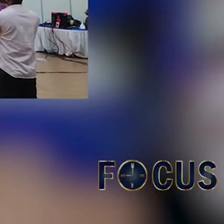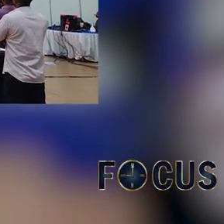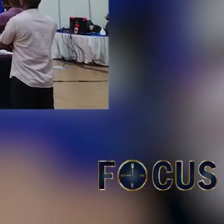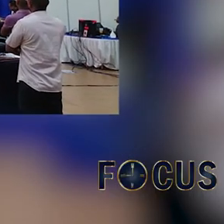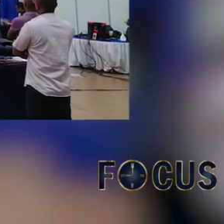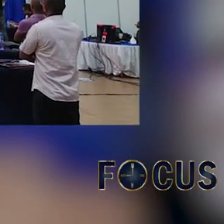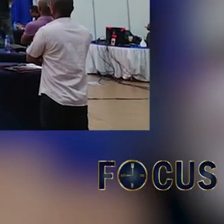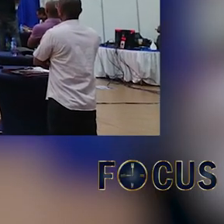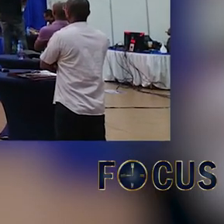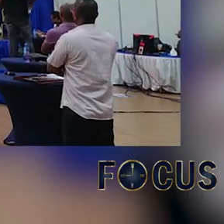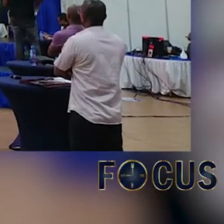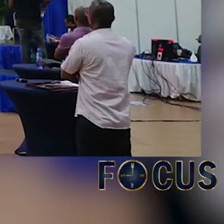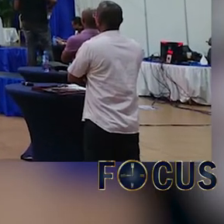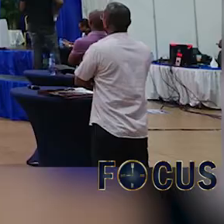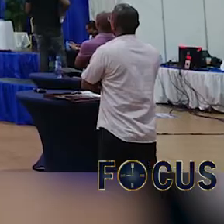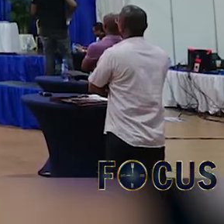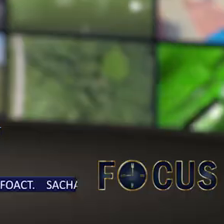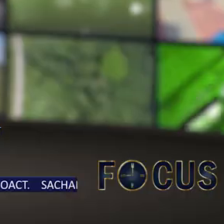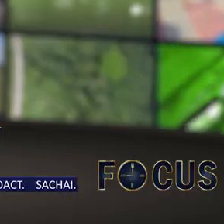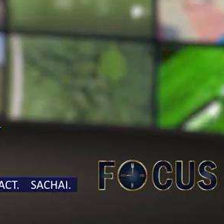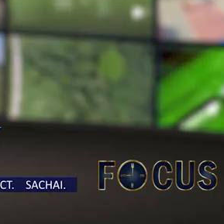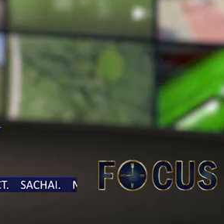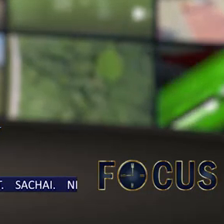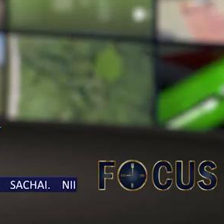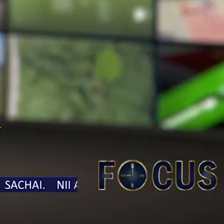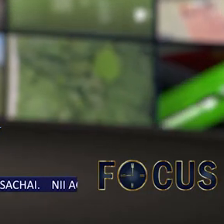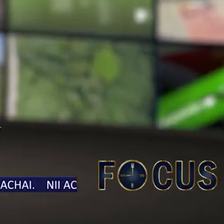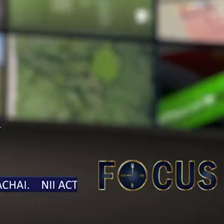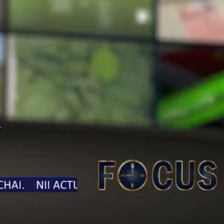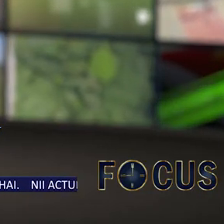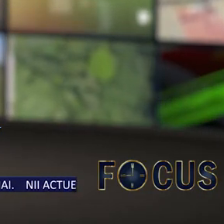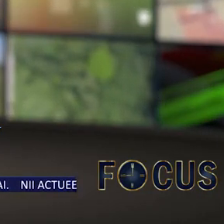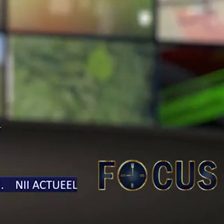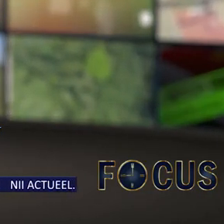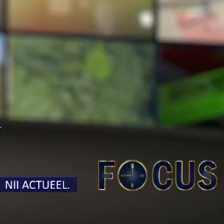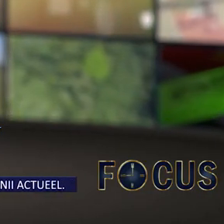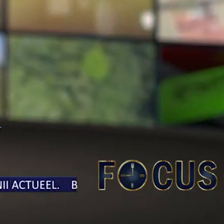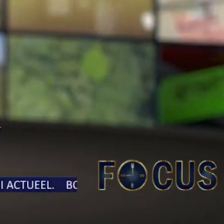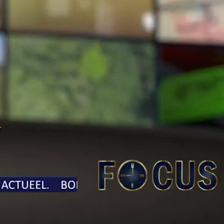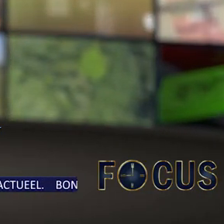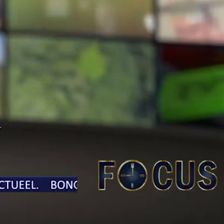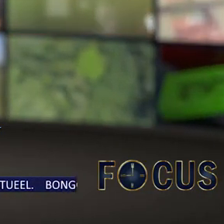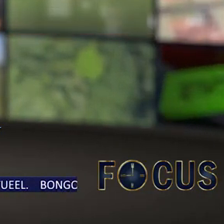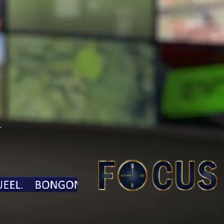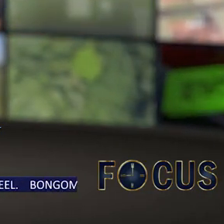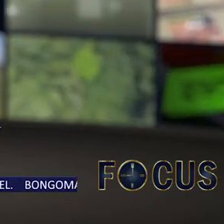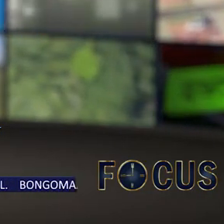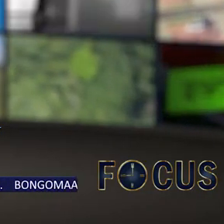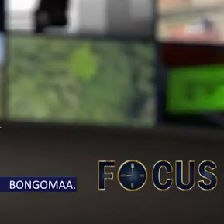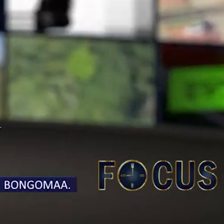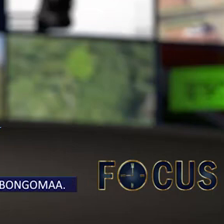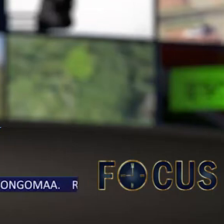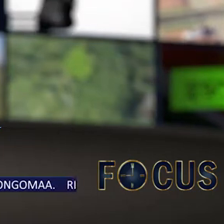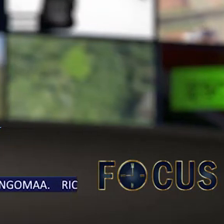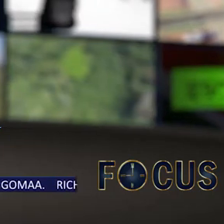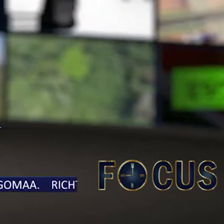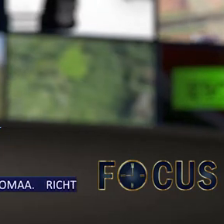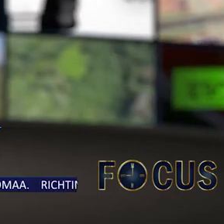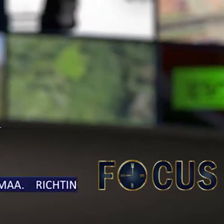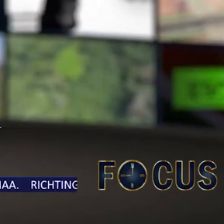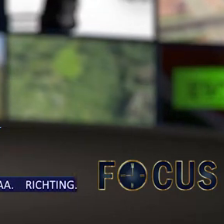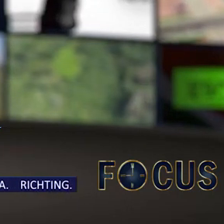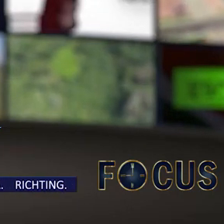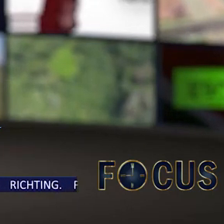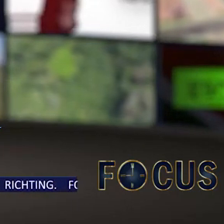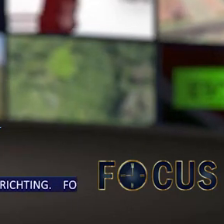de verschillende sectoren en organisaties gesprekken voeren ten einde te komen tot de bijstelling van bestaande protocollen of de